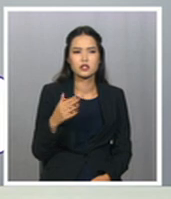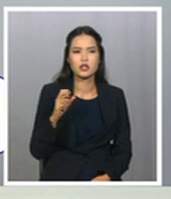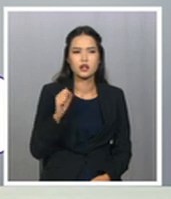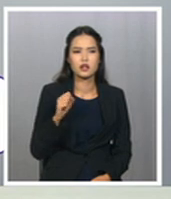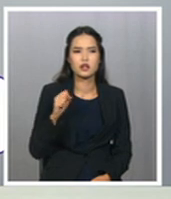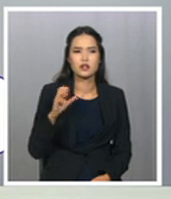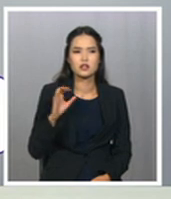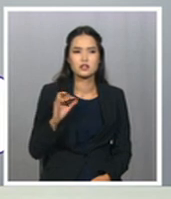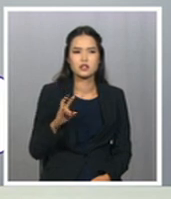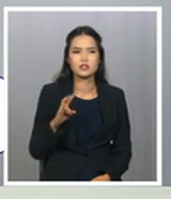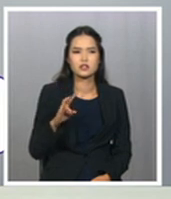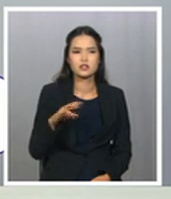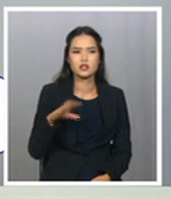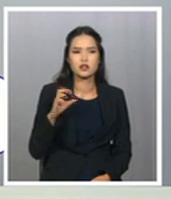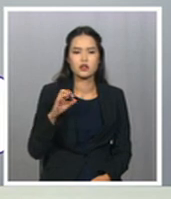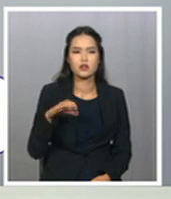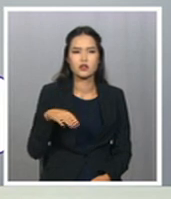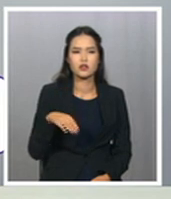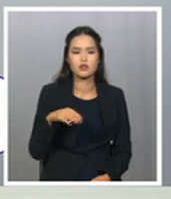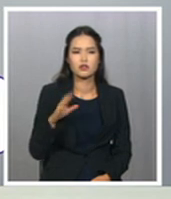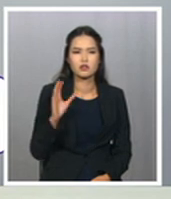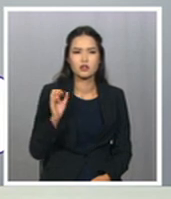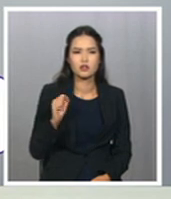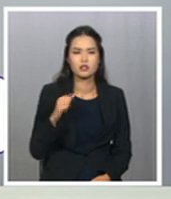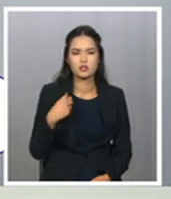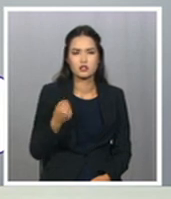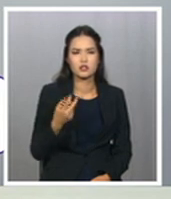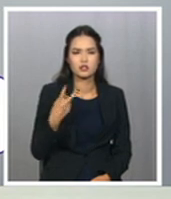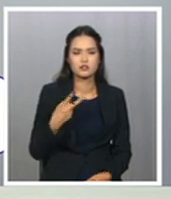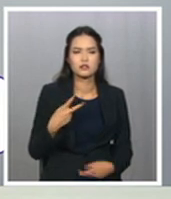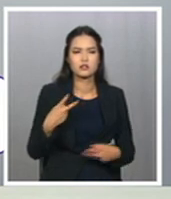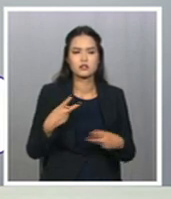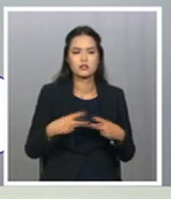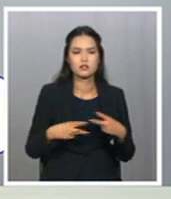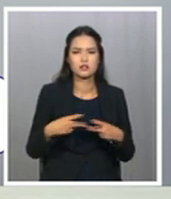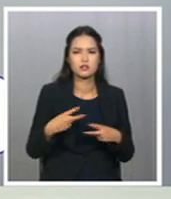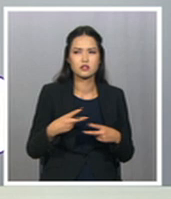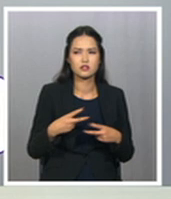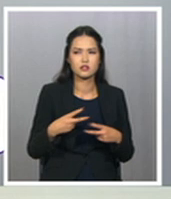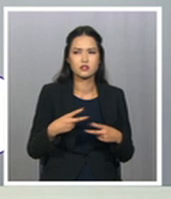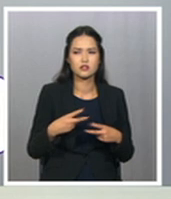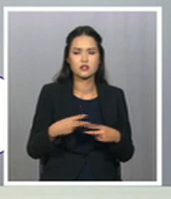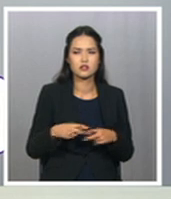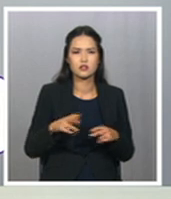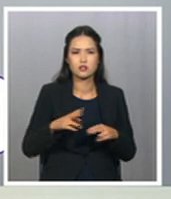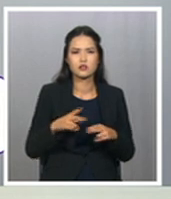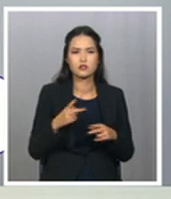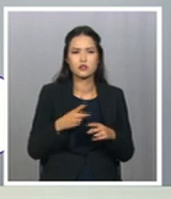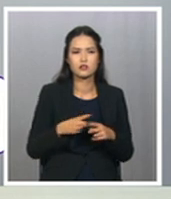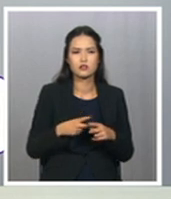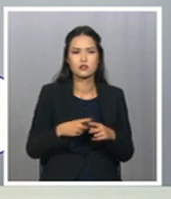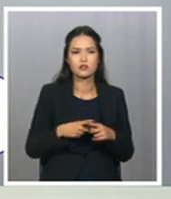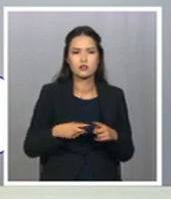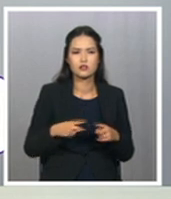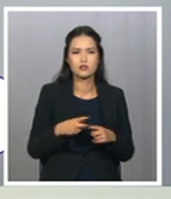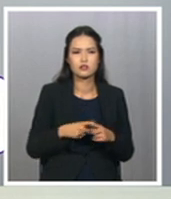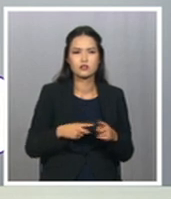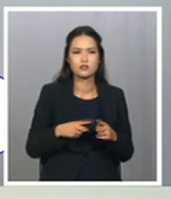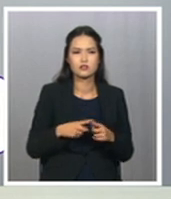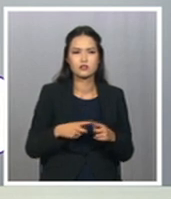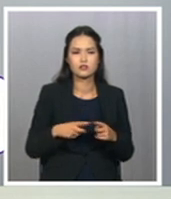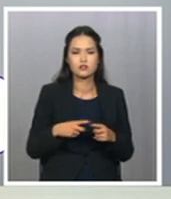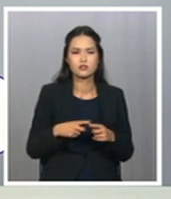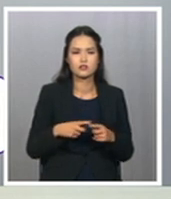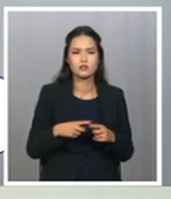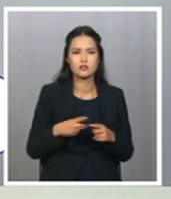өзгерісі. X тең болады а косинус жақша ішінде омега т қосылған фи 0. Екінші бізде X